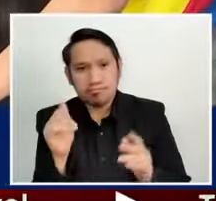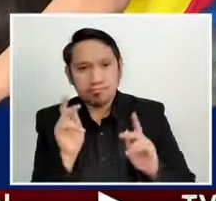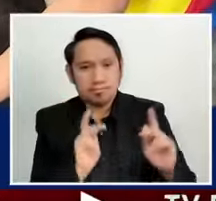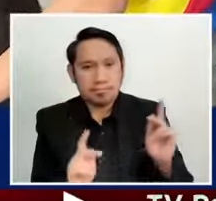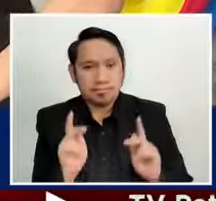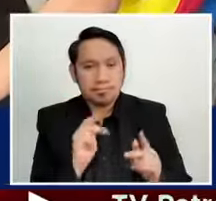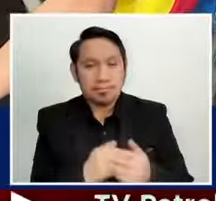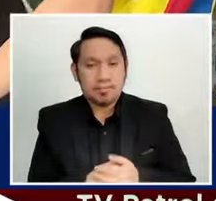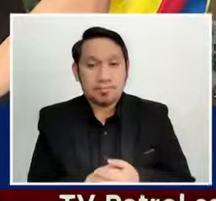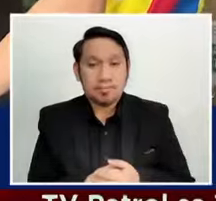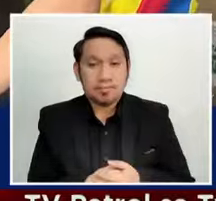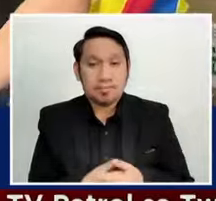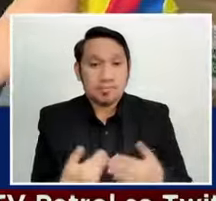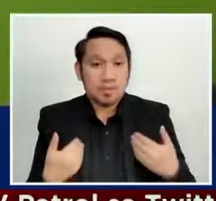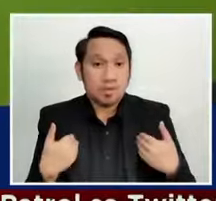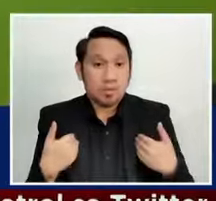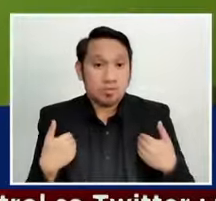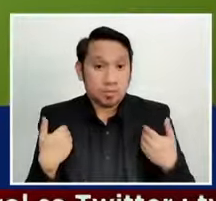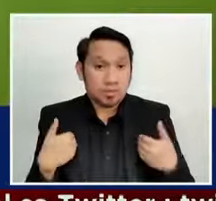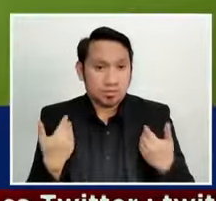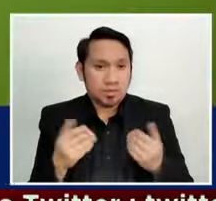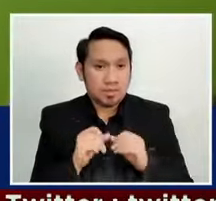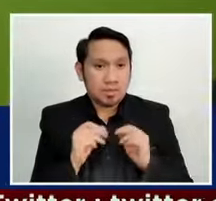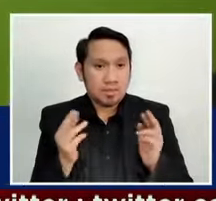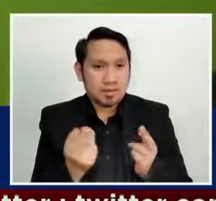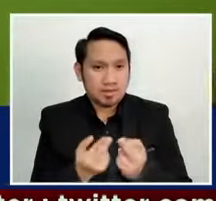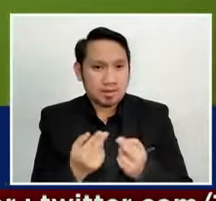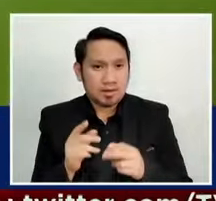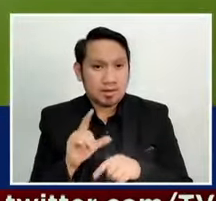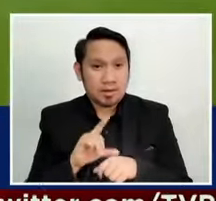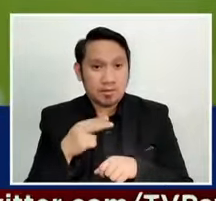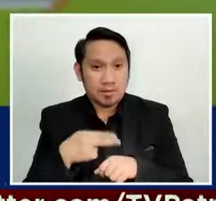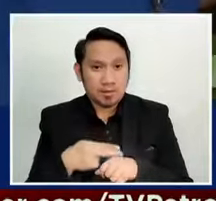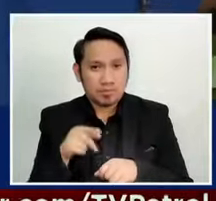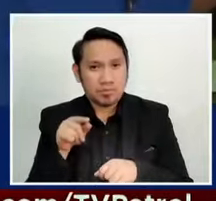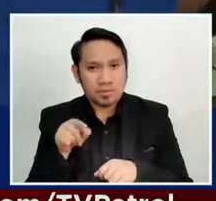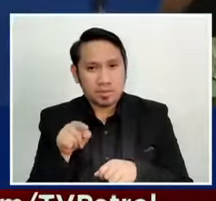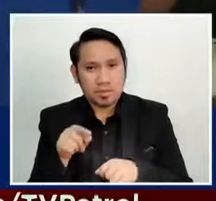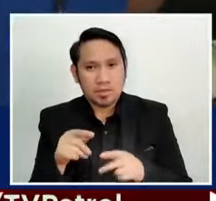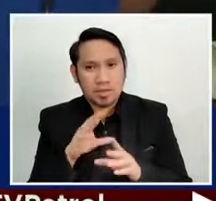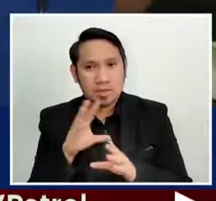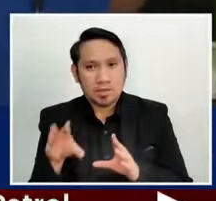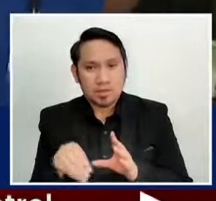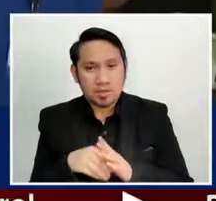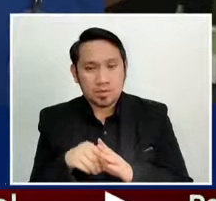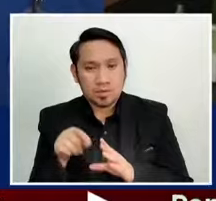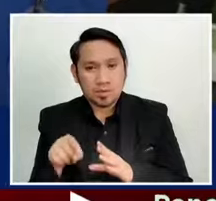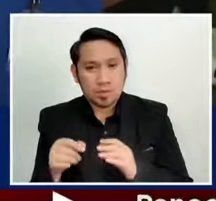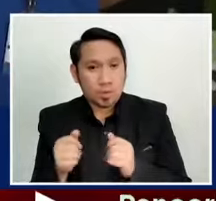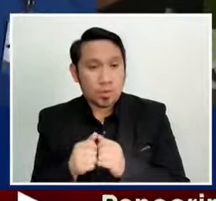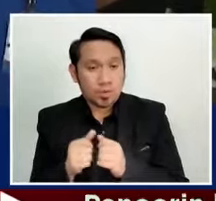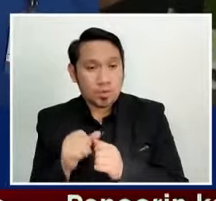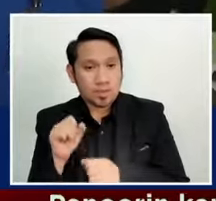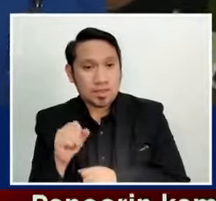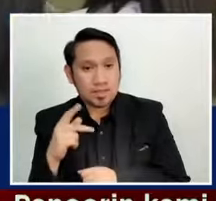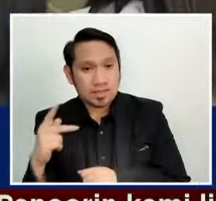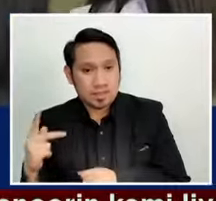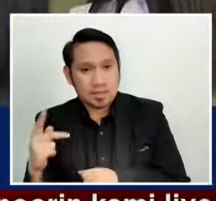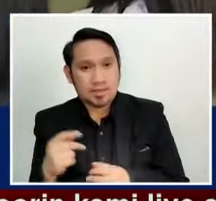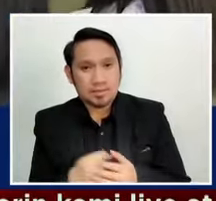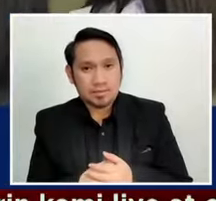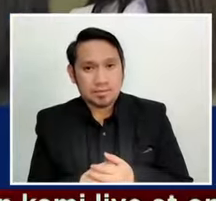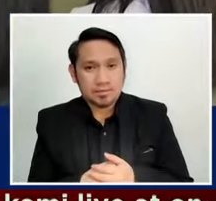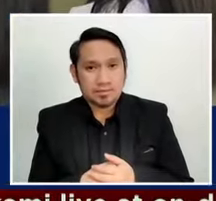Youth a Livelihood Free Training Seminar ay isinagawa ng TESDA Kamanava katuwang ang Sangguni ang Kabataan, NBBS Kaunlaran